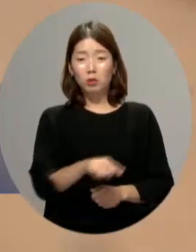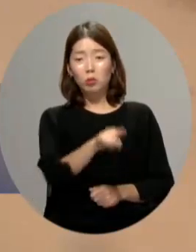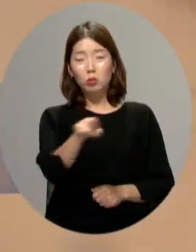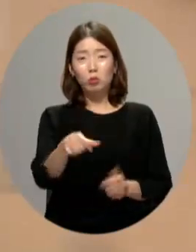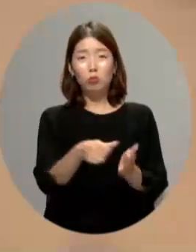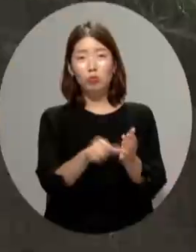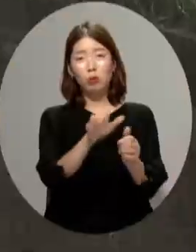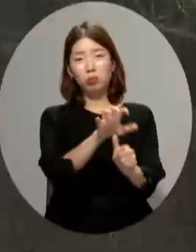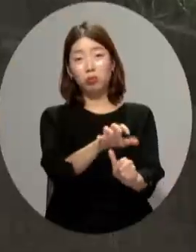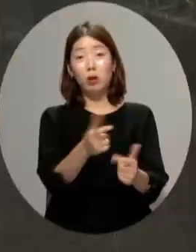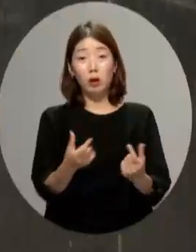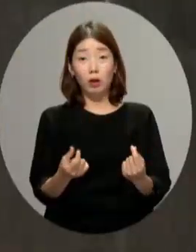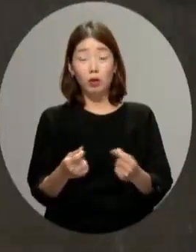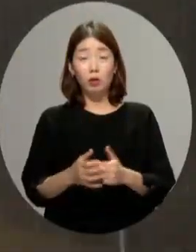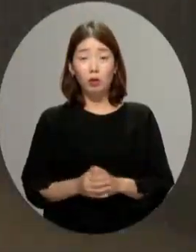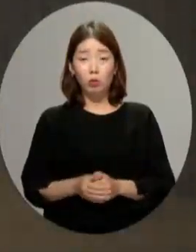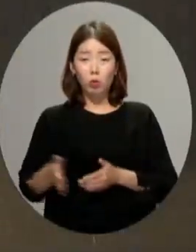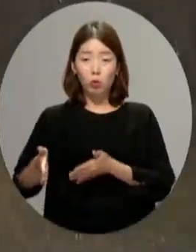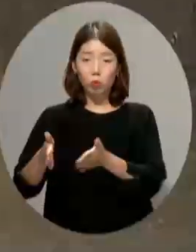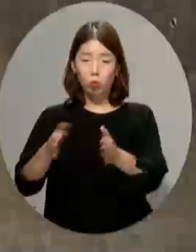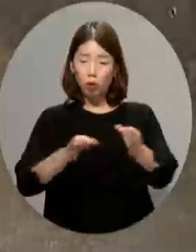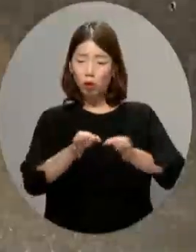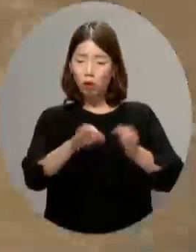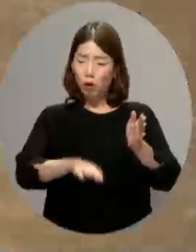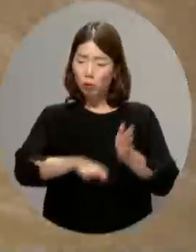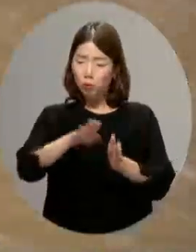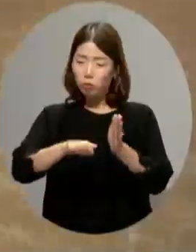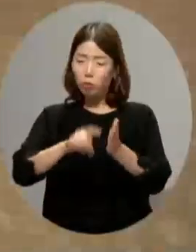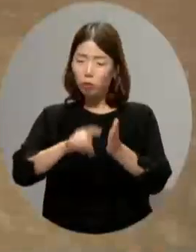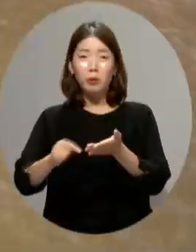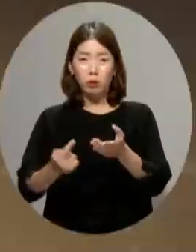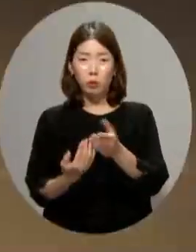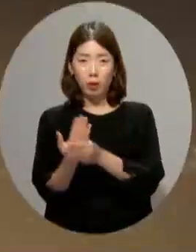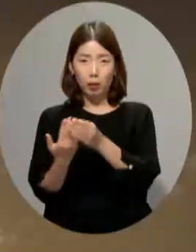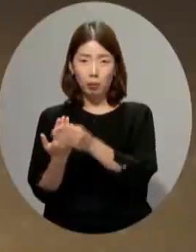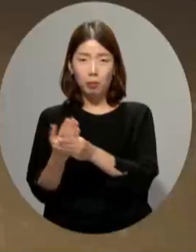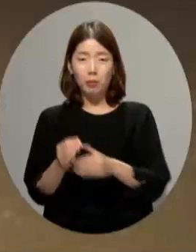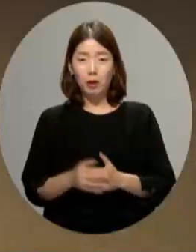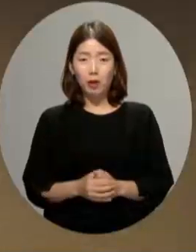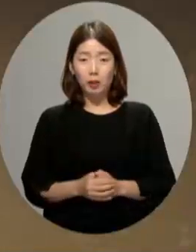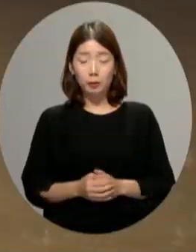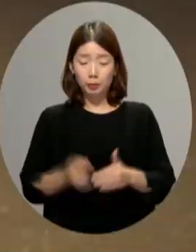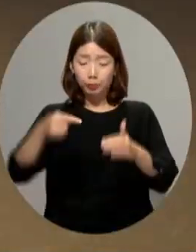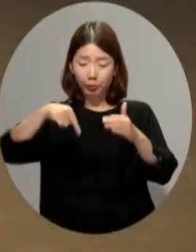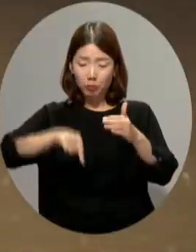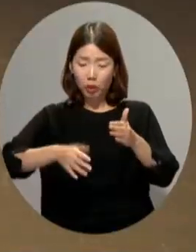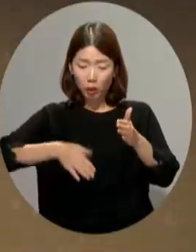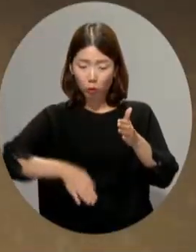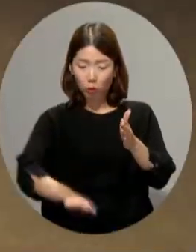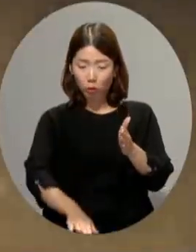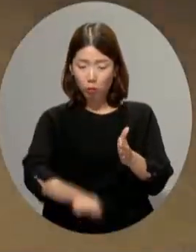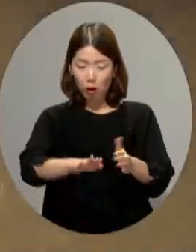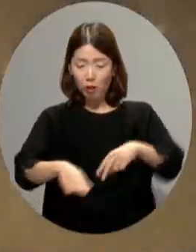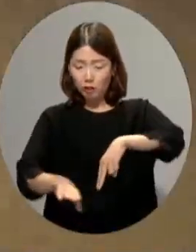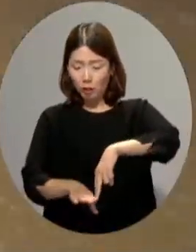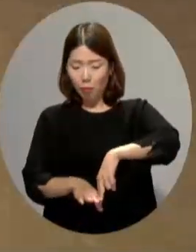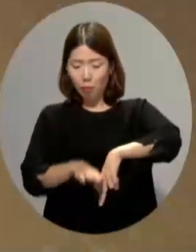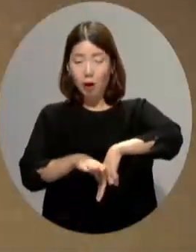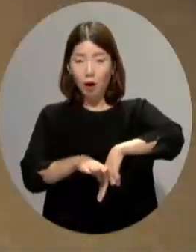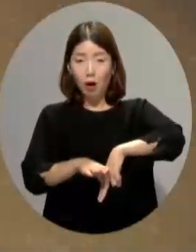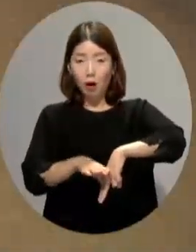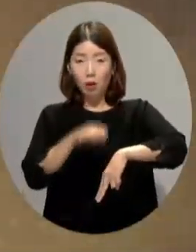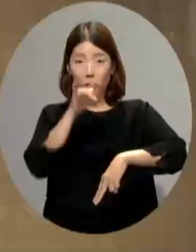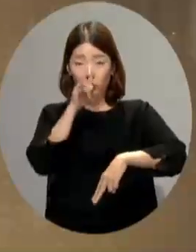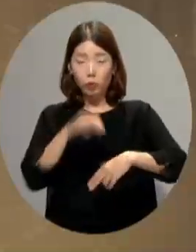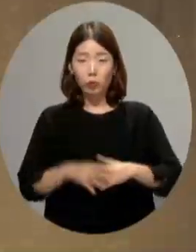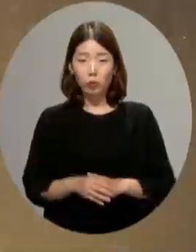답답합니다. 도로와 상가 침수 피해도 잇따랐습니다. 지하차도는 이렇게 침수돼 제 허벅지까지 물이